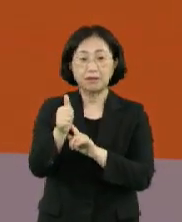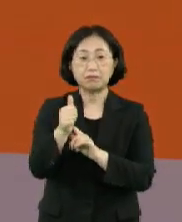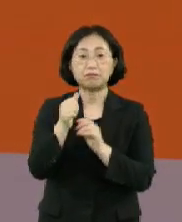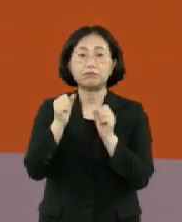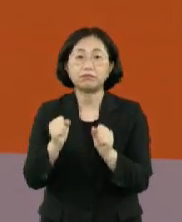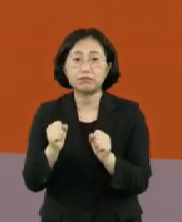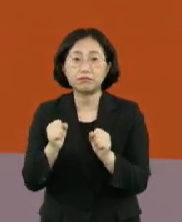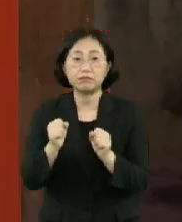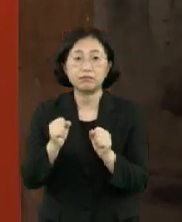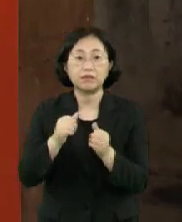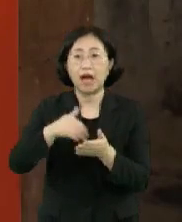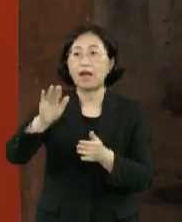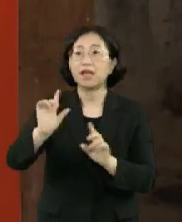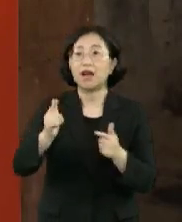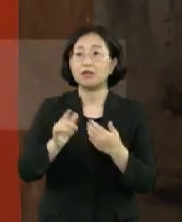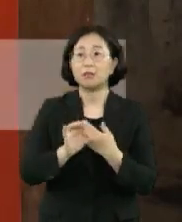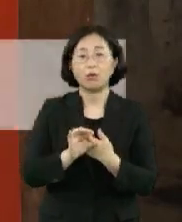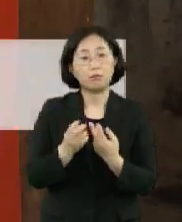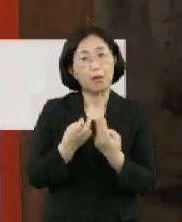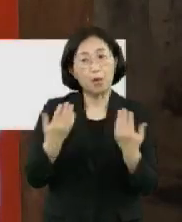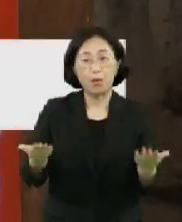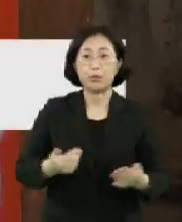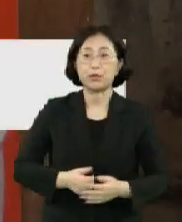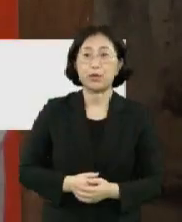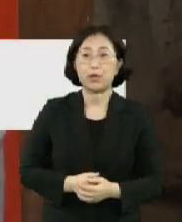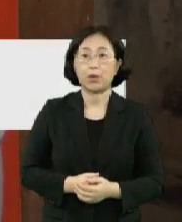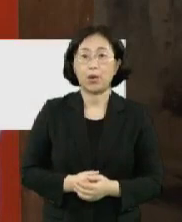현실입니다. 건물주나